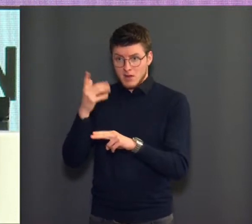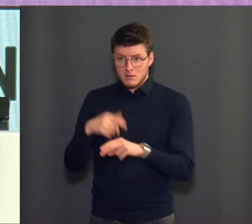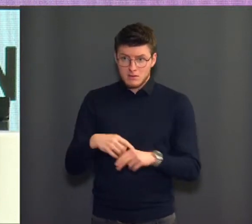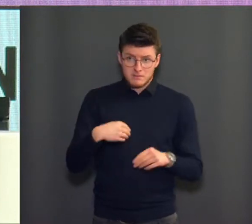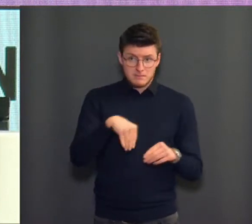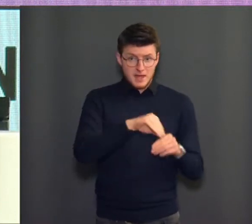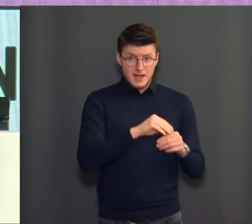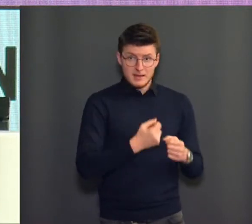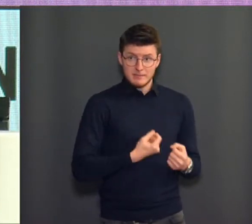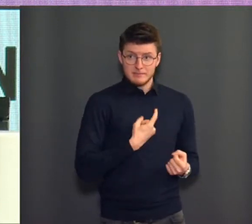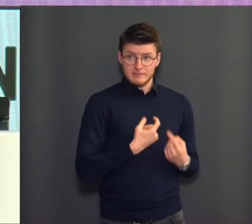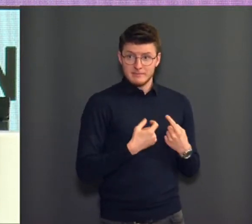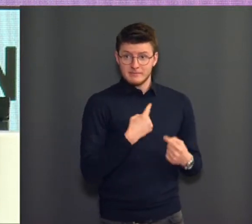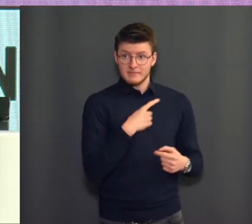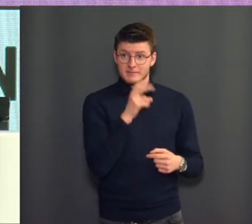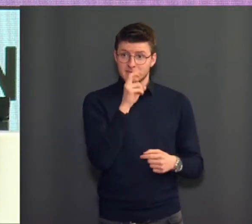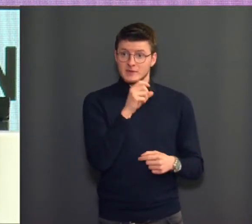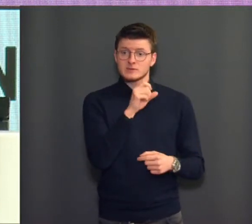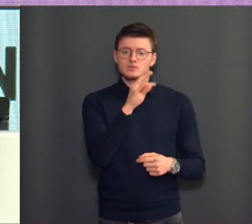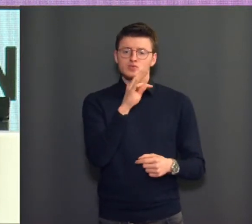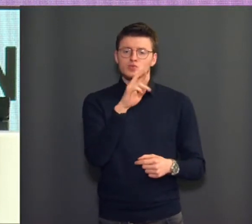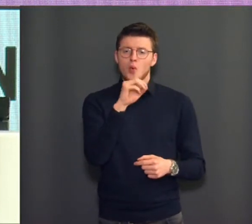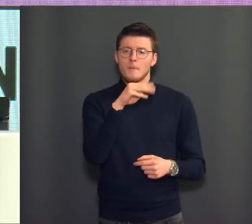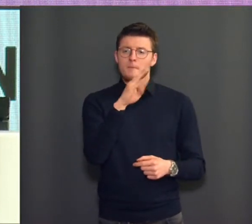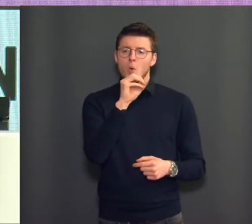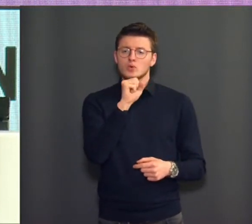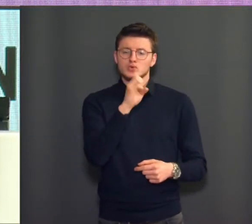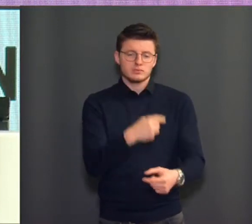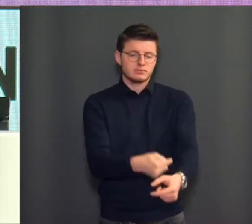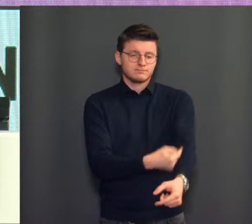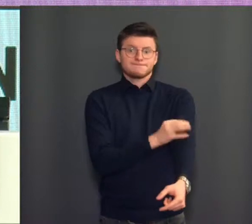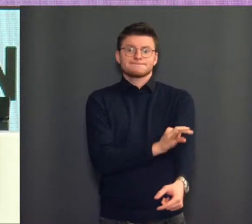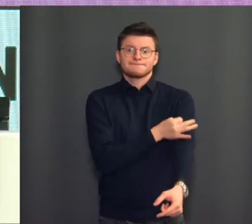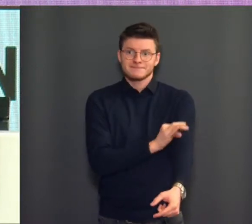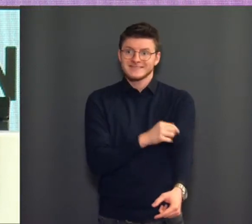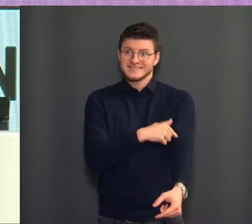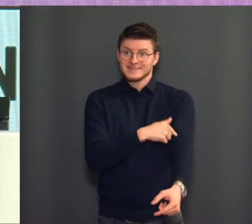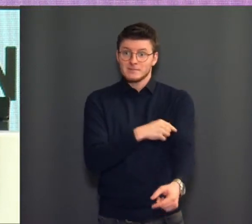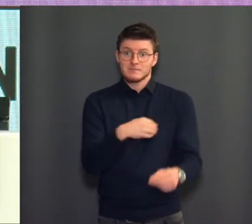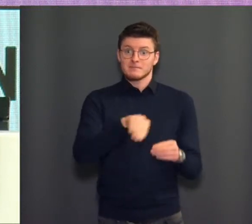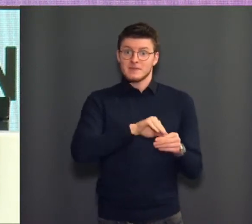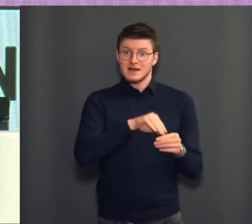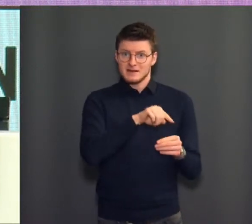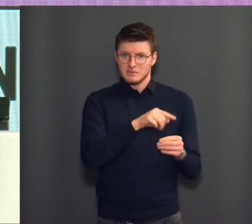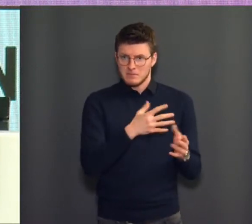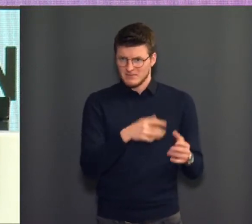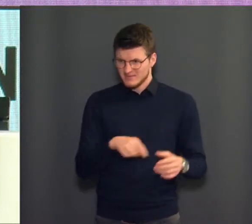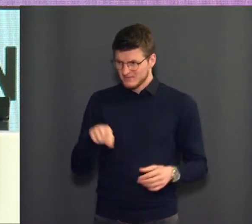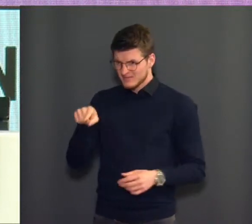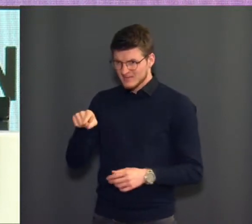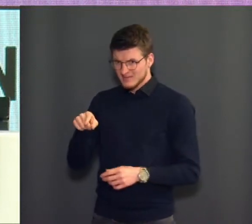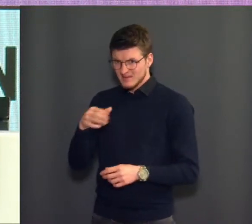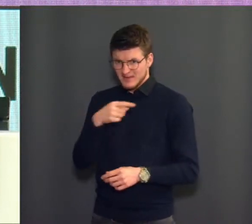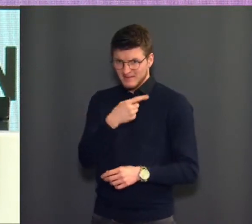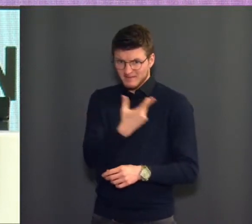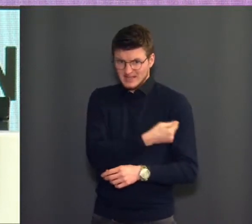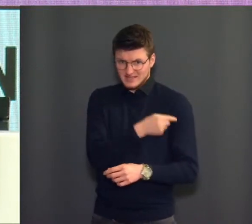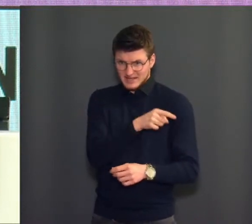dan 20% van de patiënten. En het is net het vaccin dat ons beschermt tegen dit